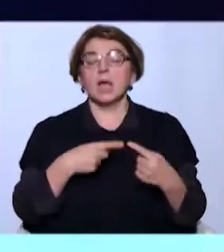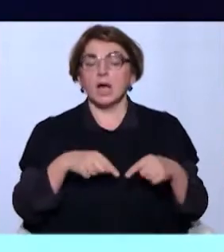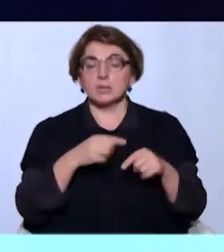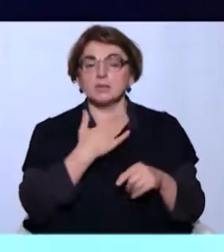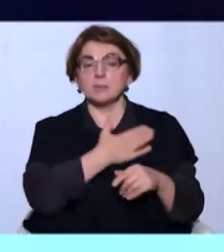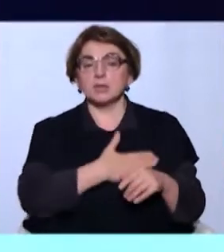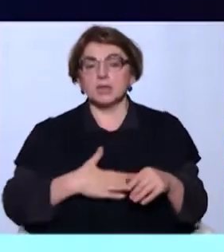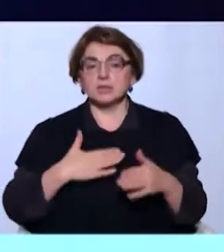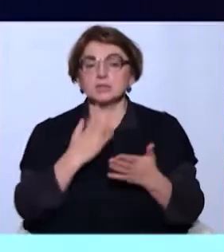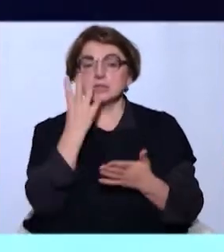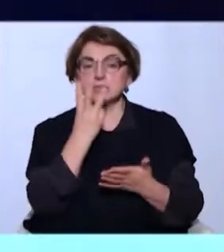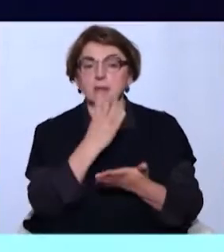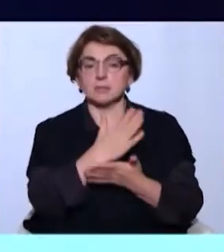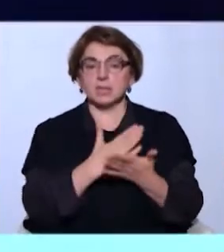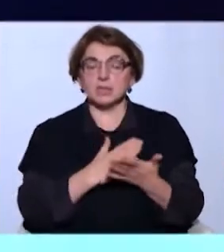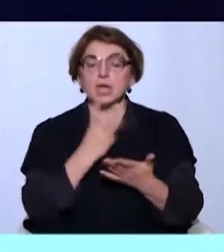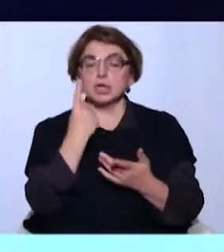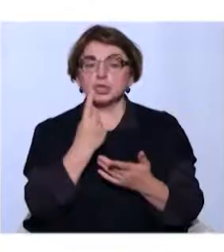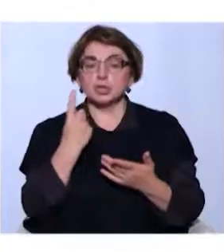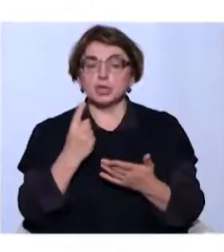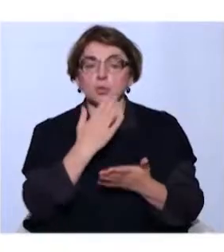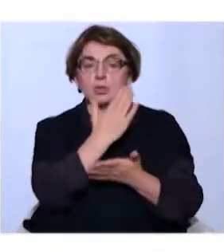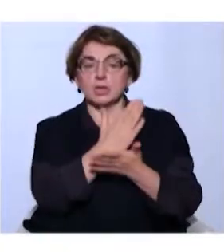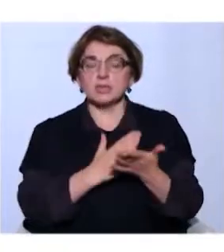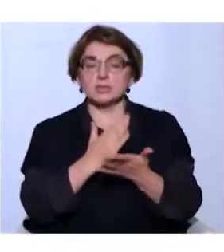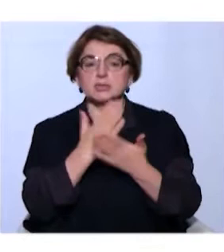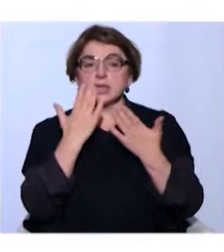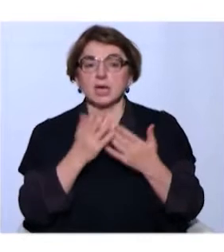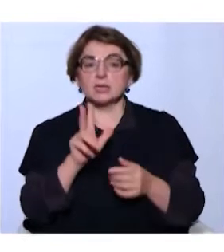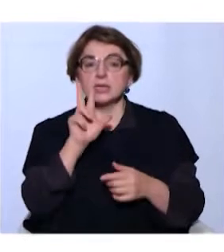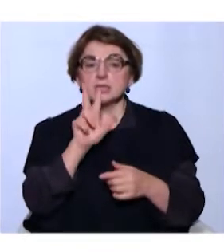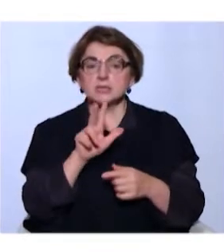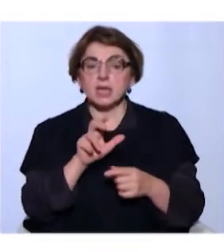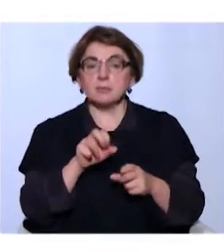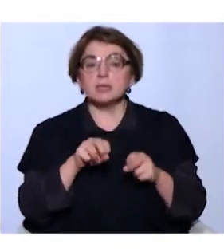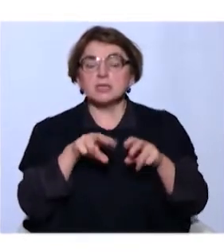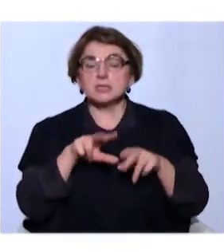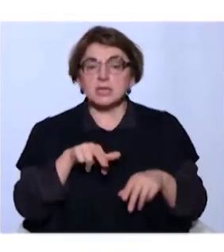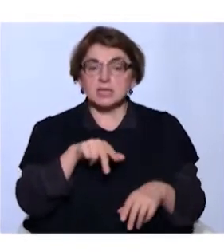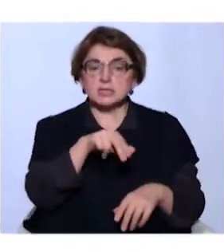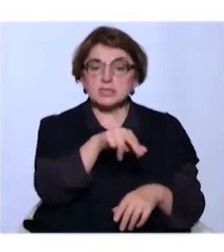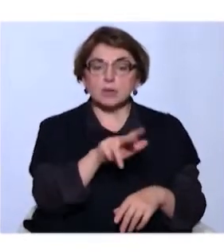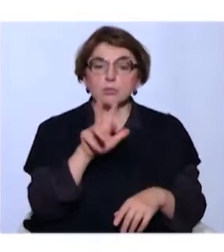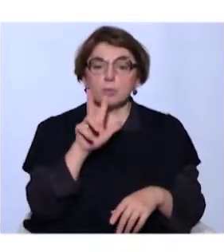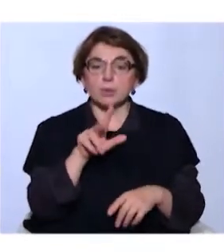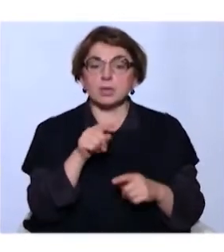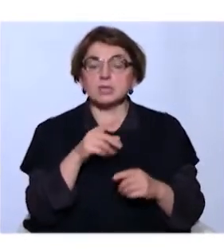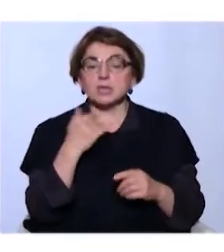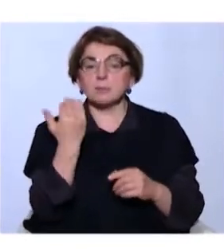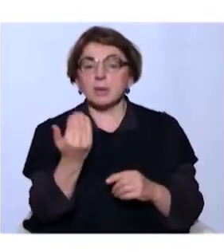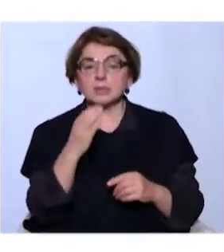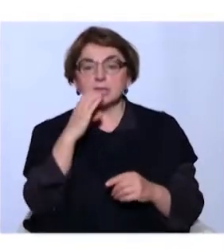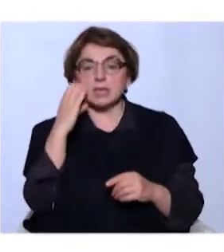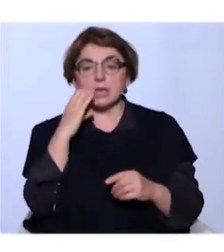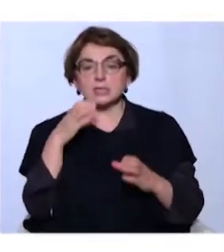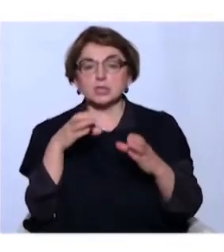ნაწილისაგან შედგება და თითოეულ ნაწილზე მიმაგრებული არის სამი სასიარულო ფეხი. ეს კლასის ნიშანია, მწერების